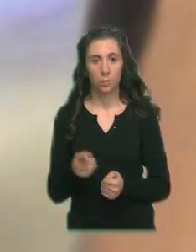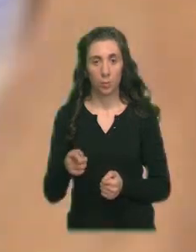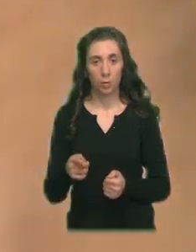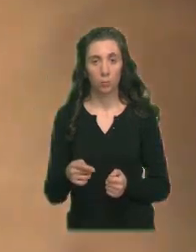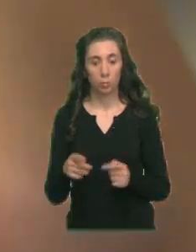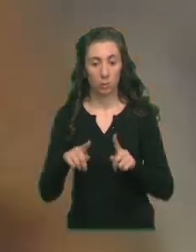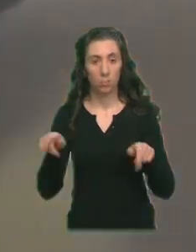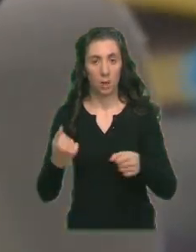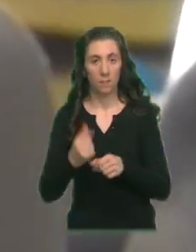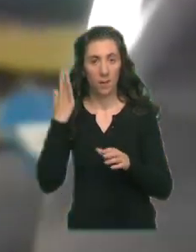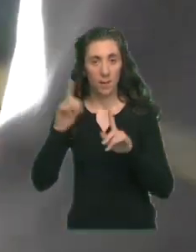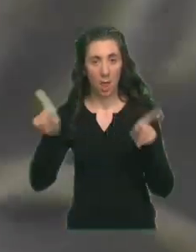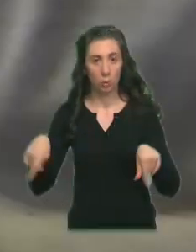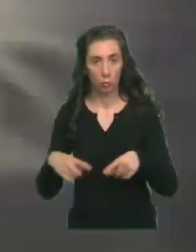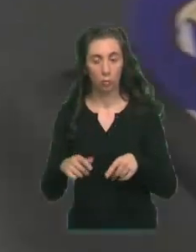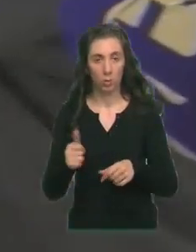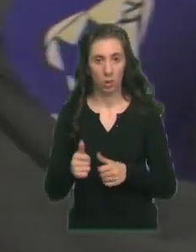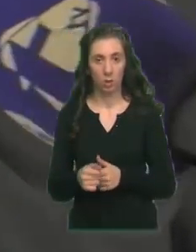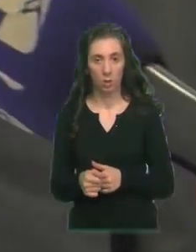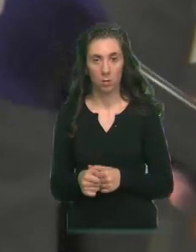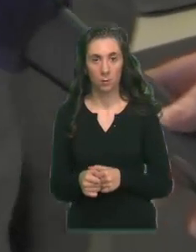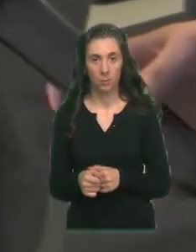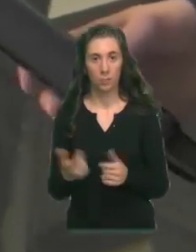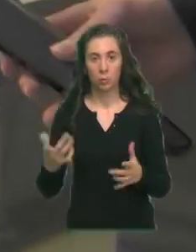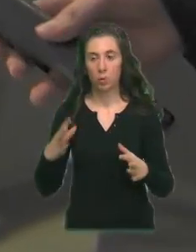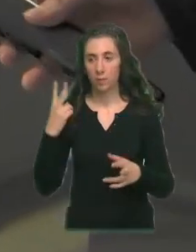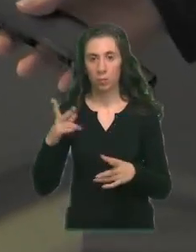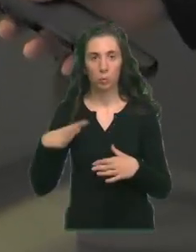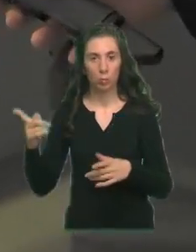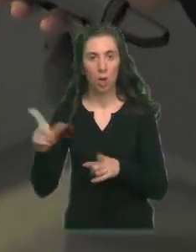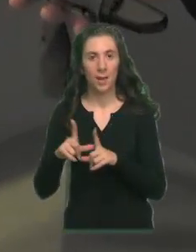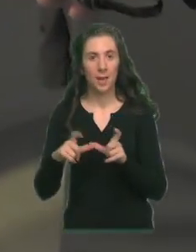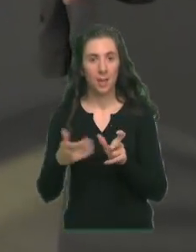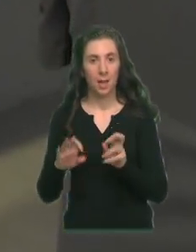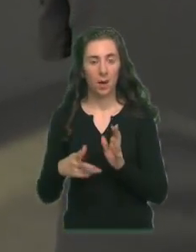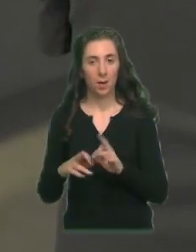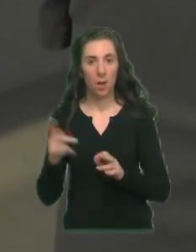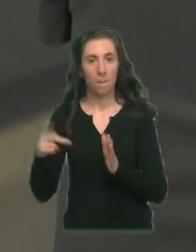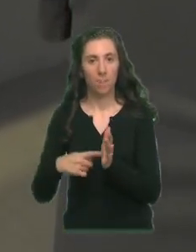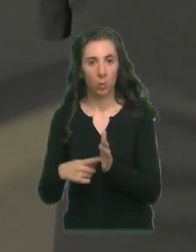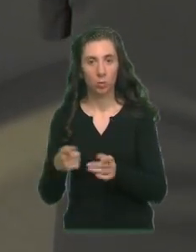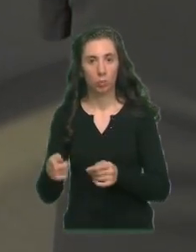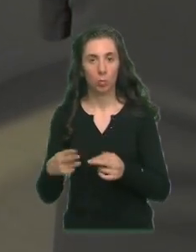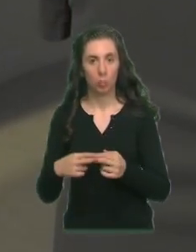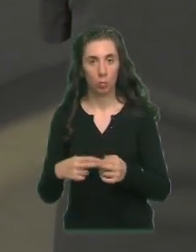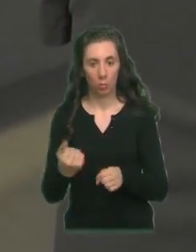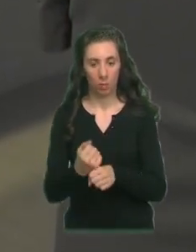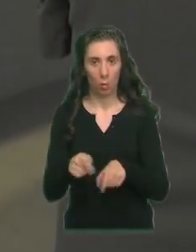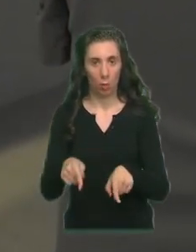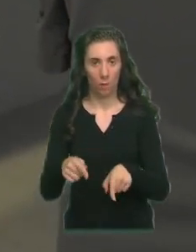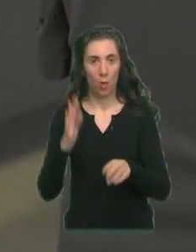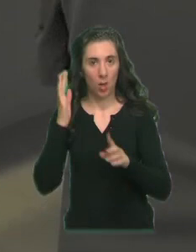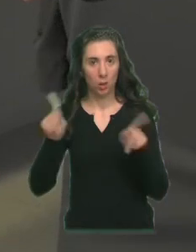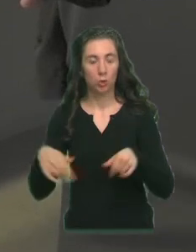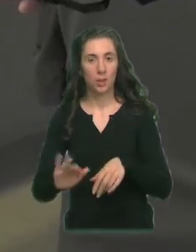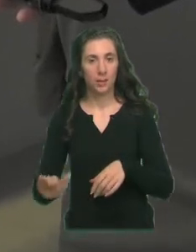Ovo će biti jastuk, je li? Da, to je, vidite, to šta je gospođa Ljiljana ova pokazala, to će biti ove